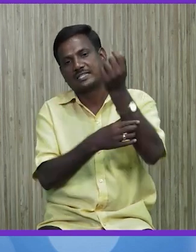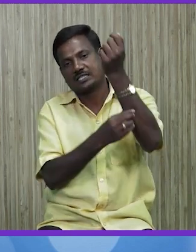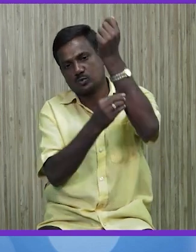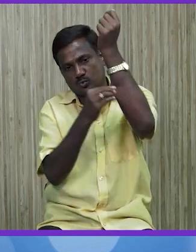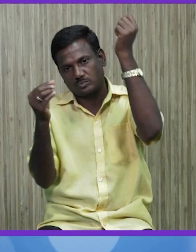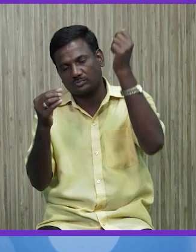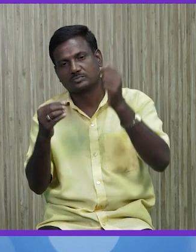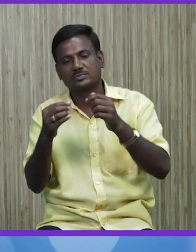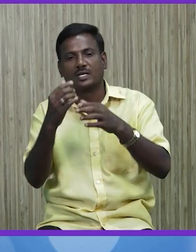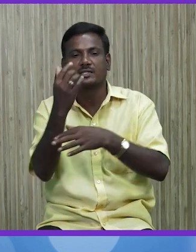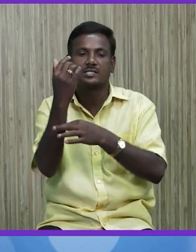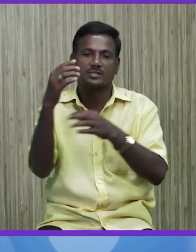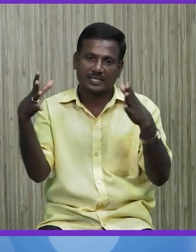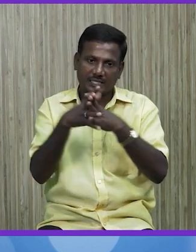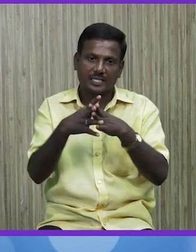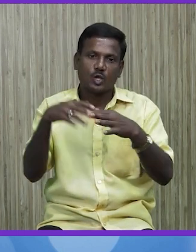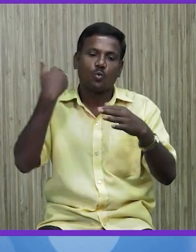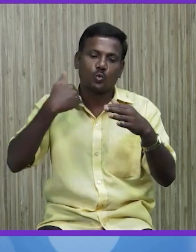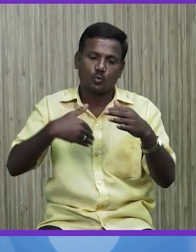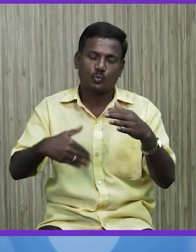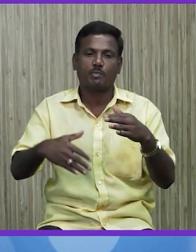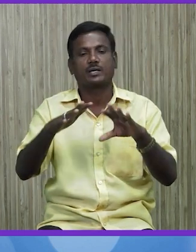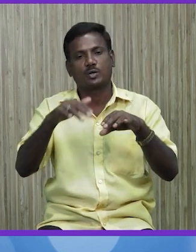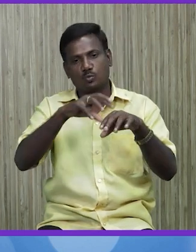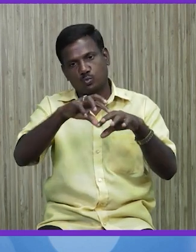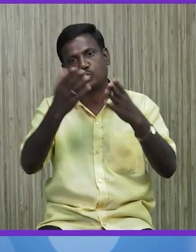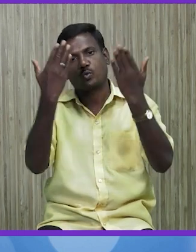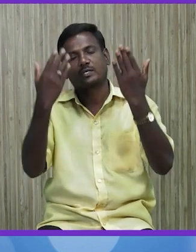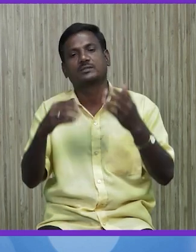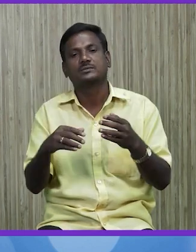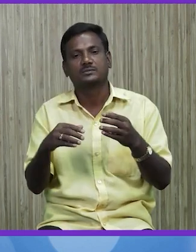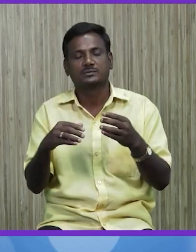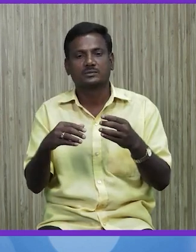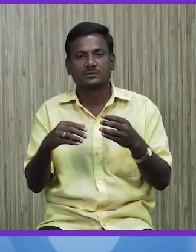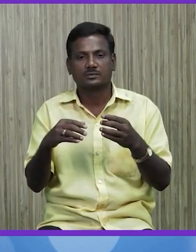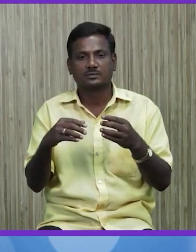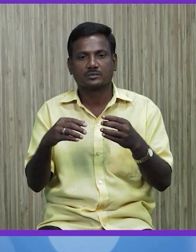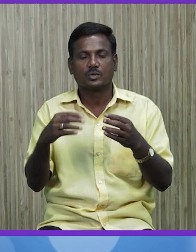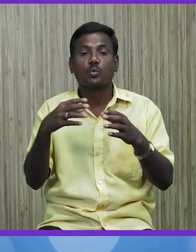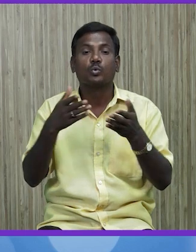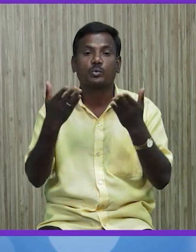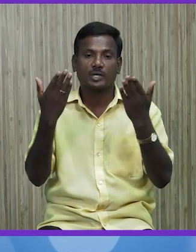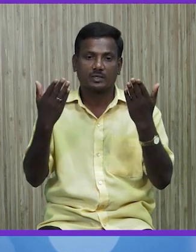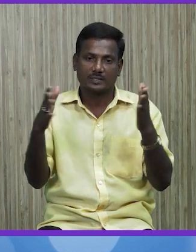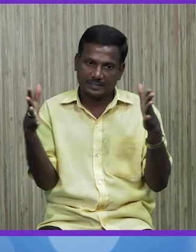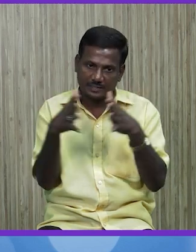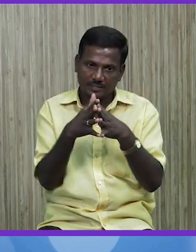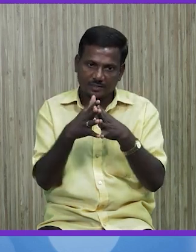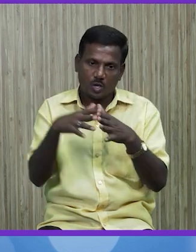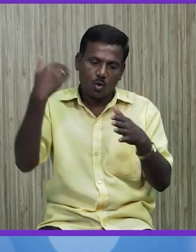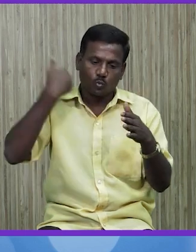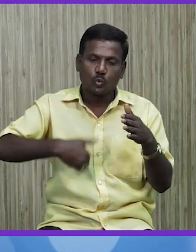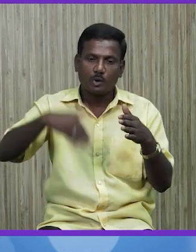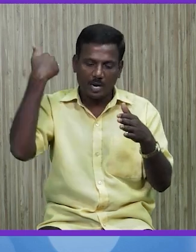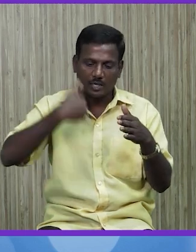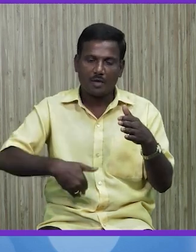திருப்புகள் இனைந்த entendeu